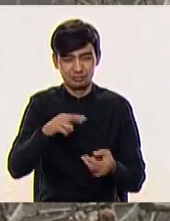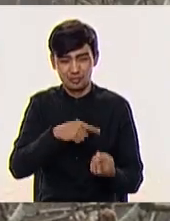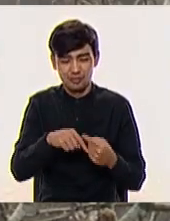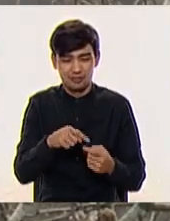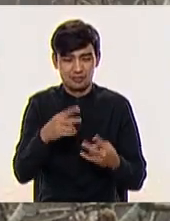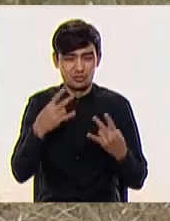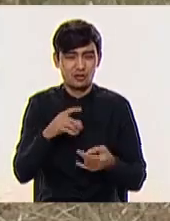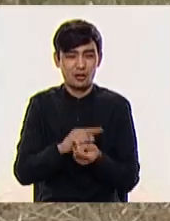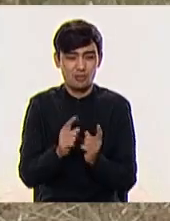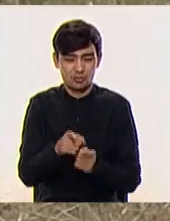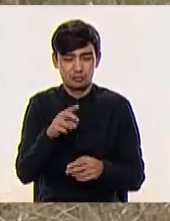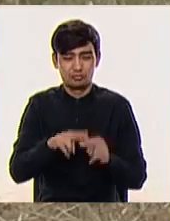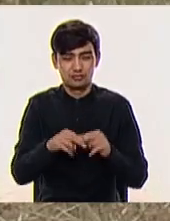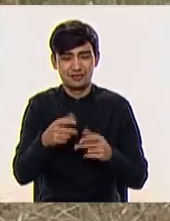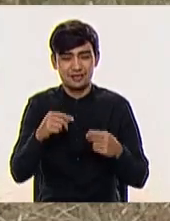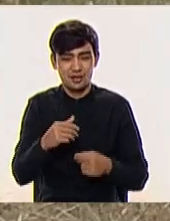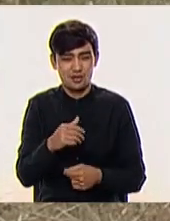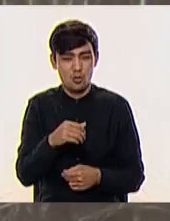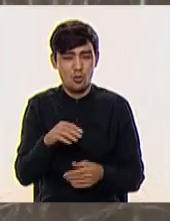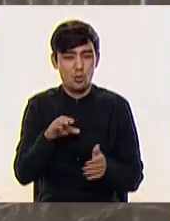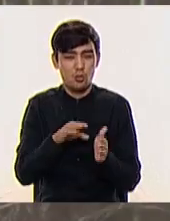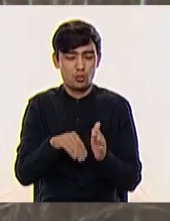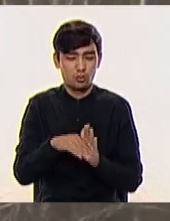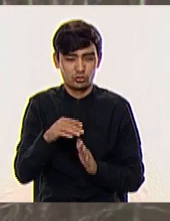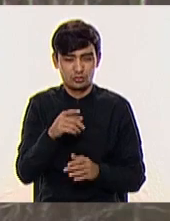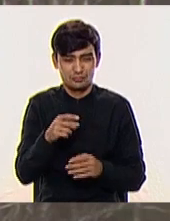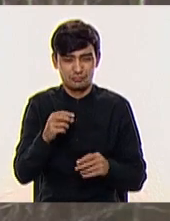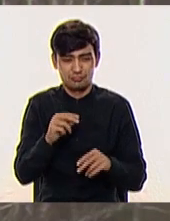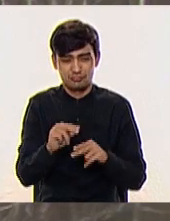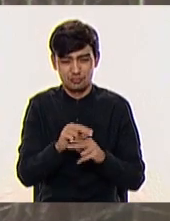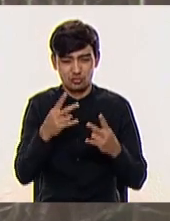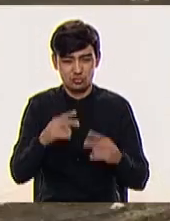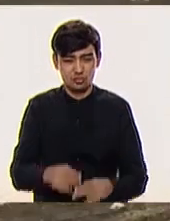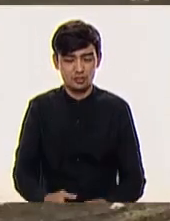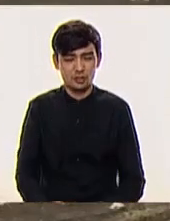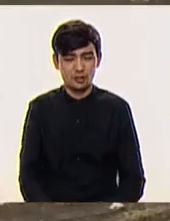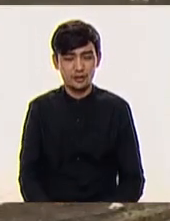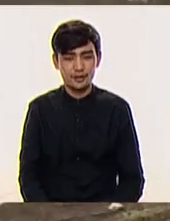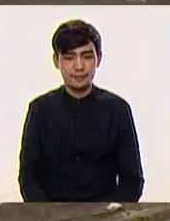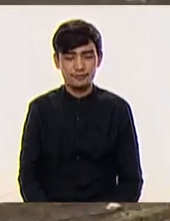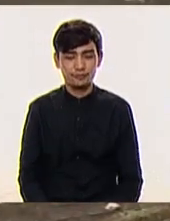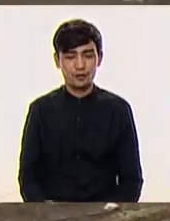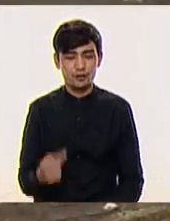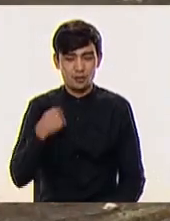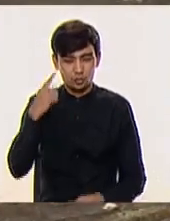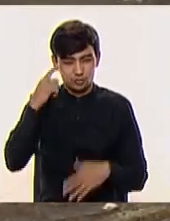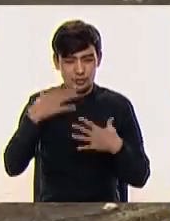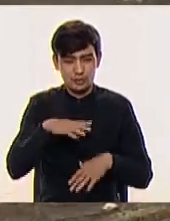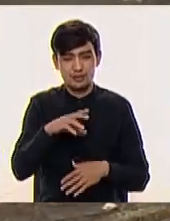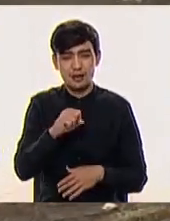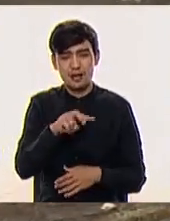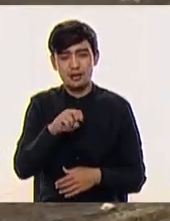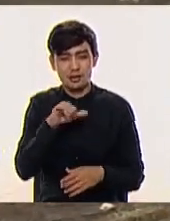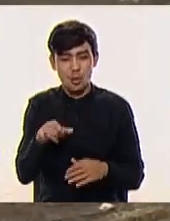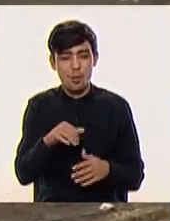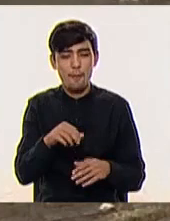комплексы, чиновники хотят строить там, где этого лучше не делать. Я не думала, что все-таки Илиалатауский